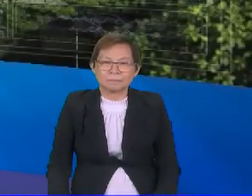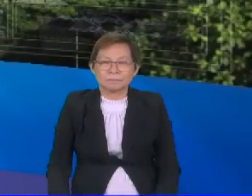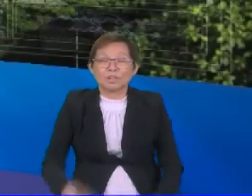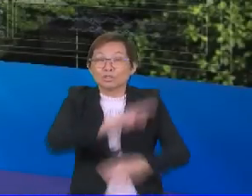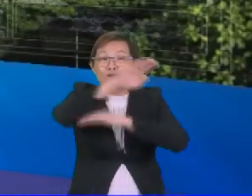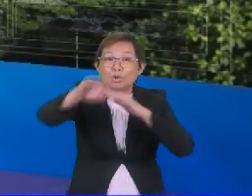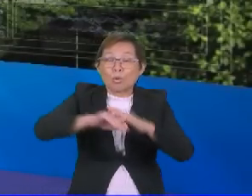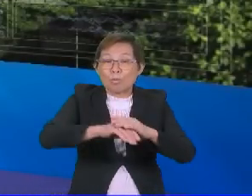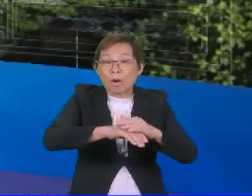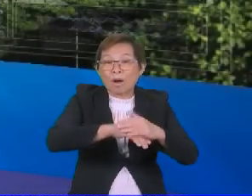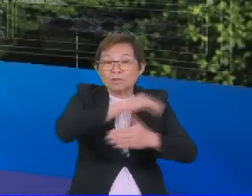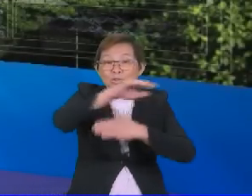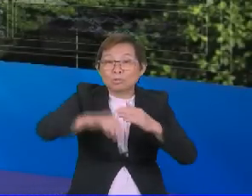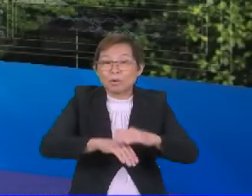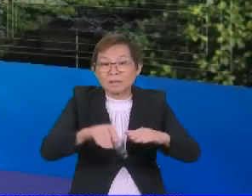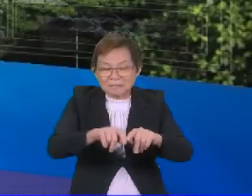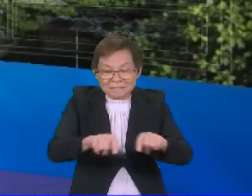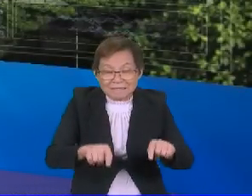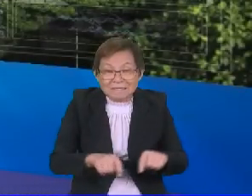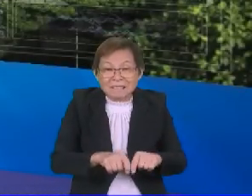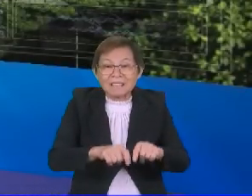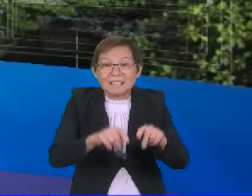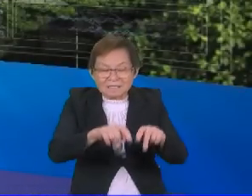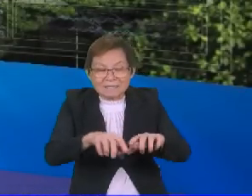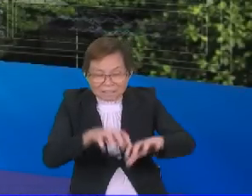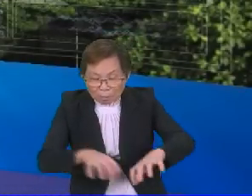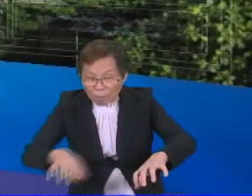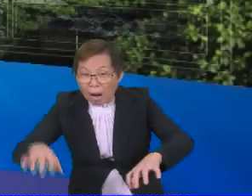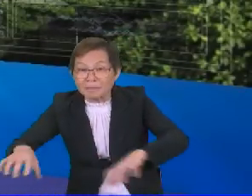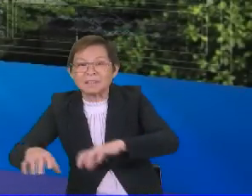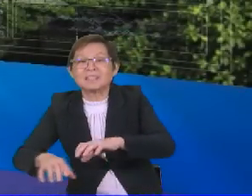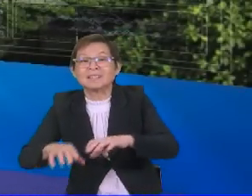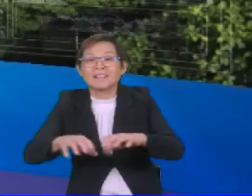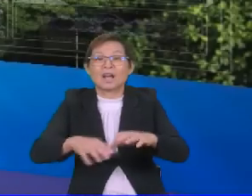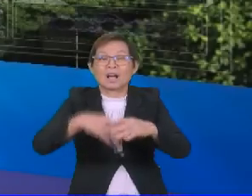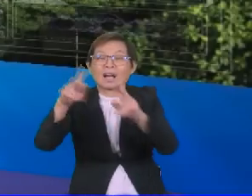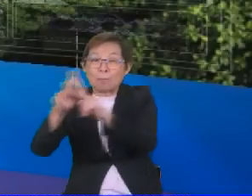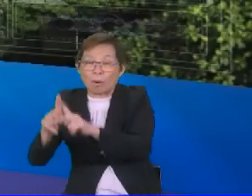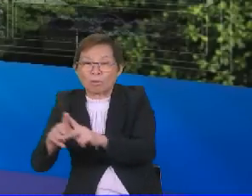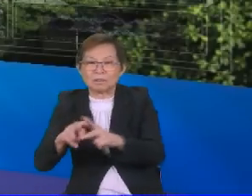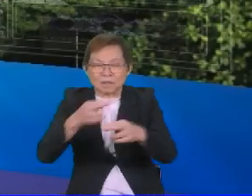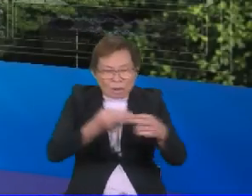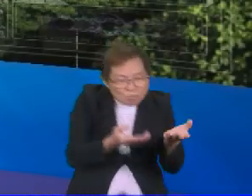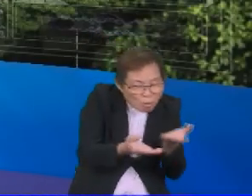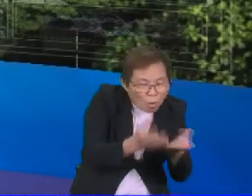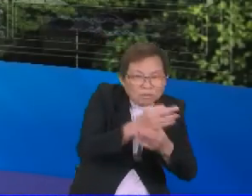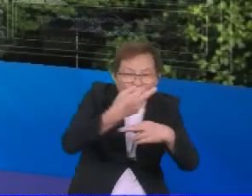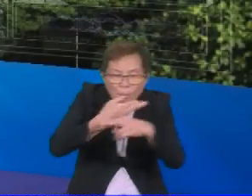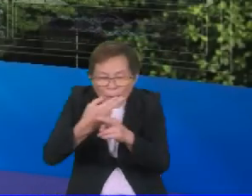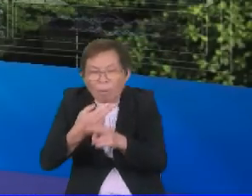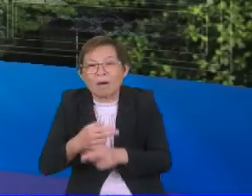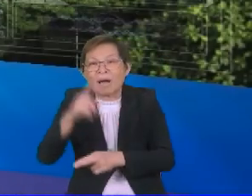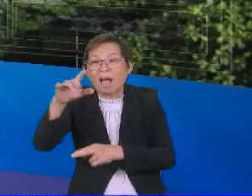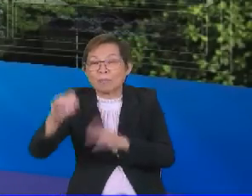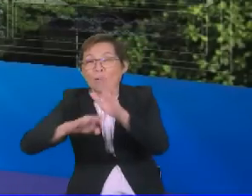semua fasilitas di kawasan luar Bandar akan diselenggara dan di bait Pule secara berkala esco